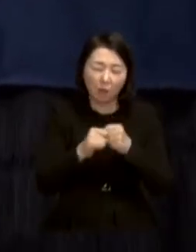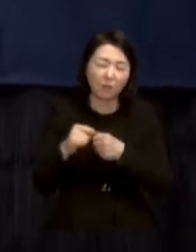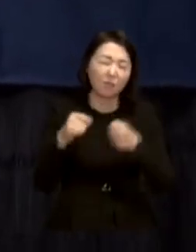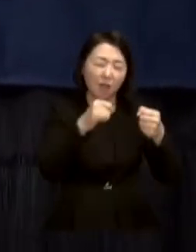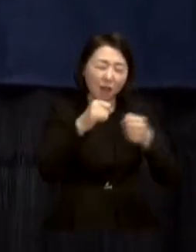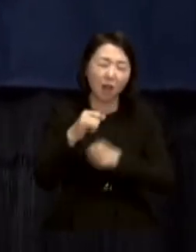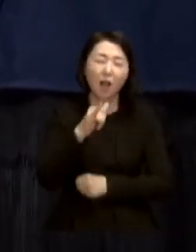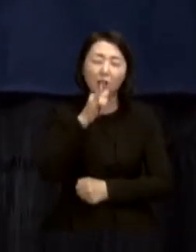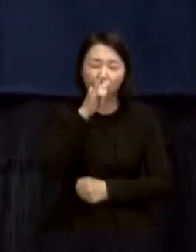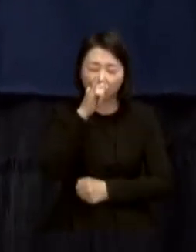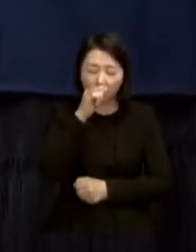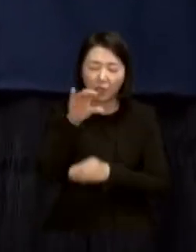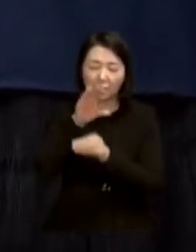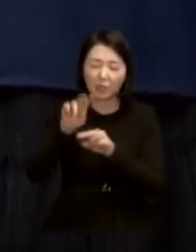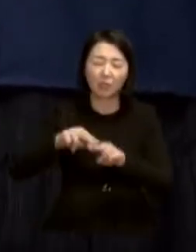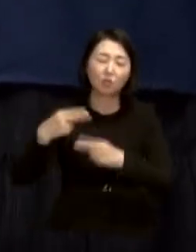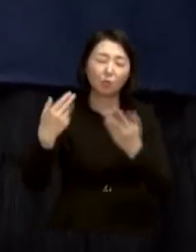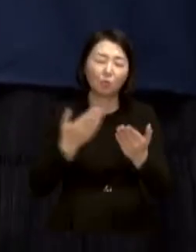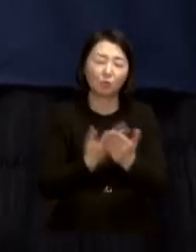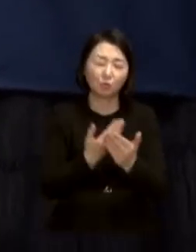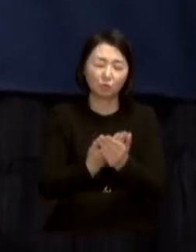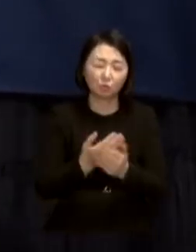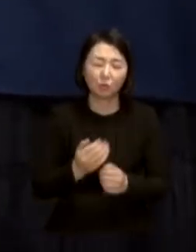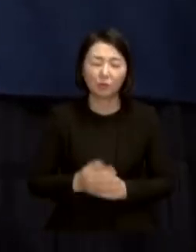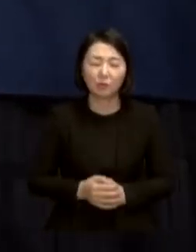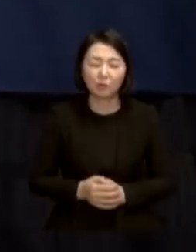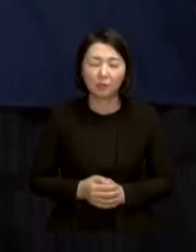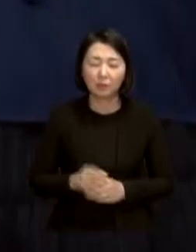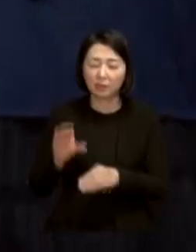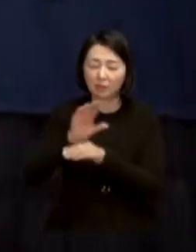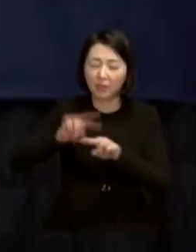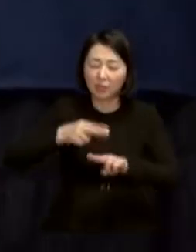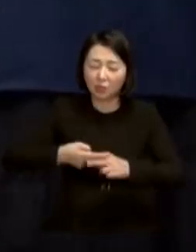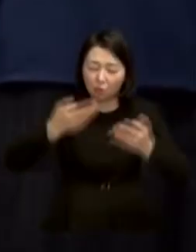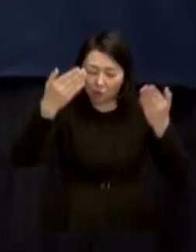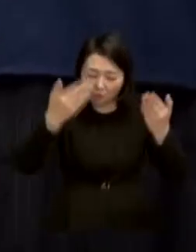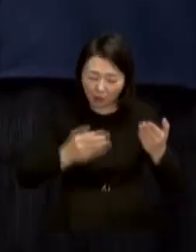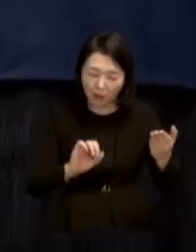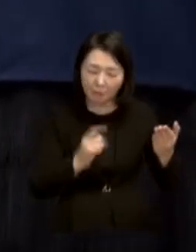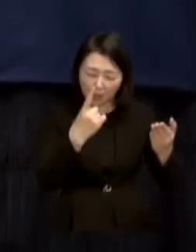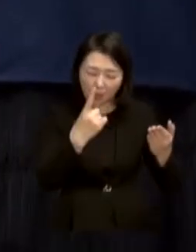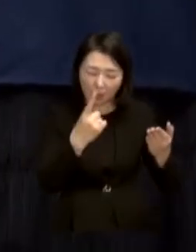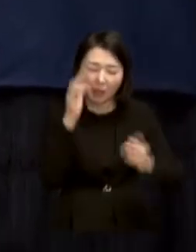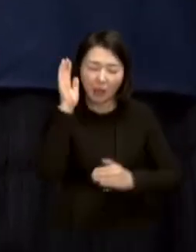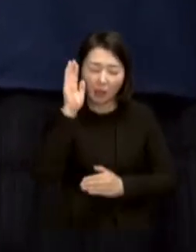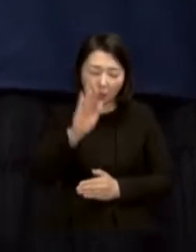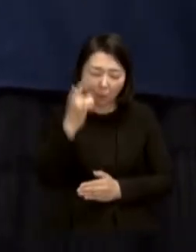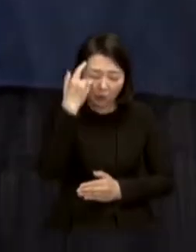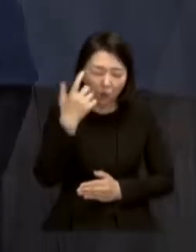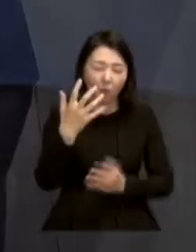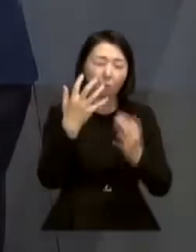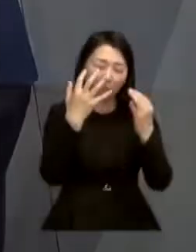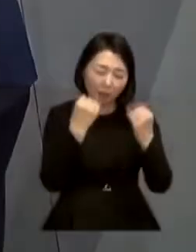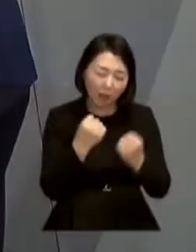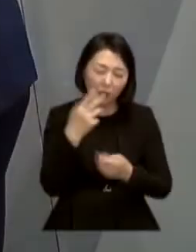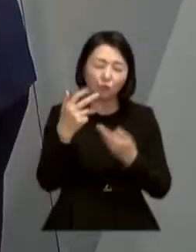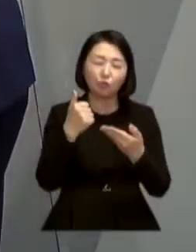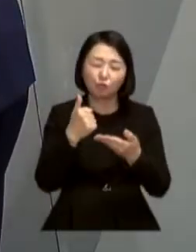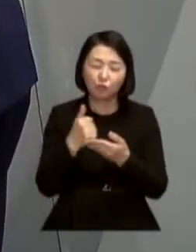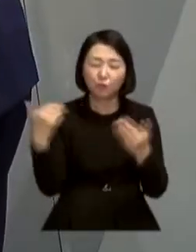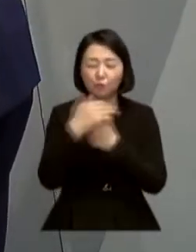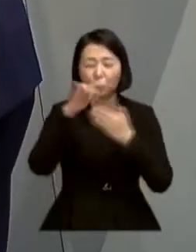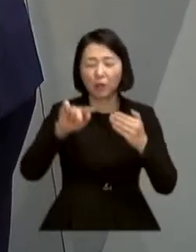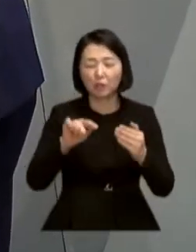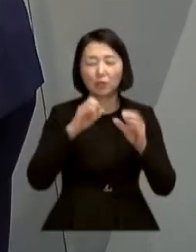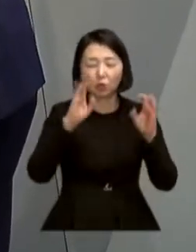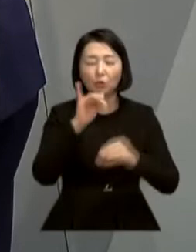주시고 그 선물 받은 차량으로 말미암아 더 많은 영혼들을 하나님이여 주의 품으로 전도할 수 있도록 은혜 내려 주시옵소서.